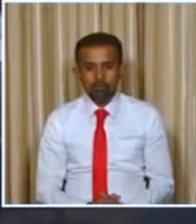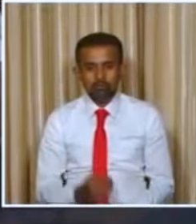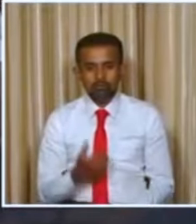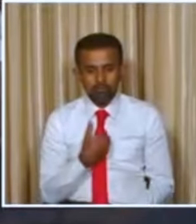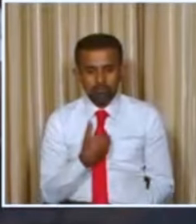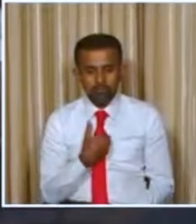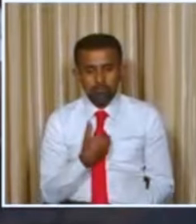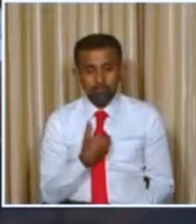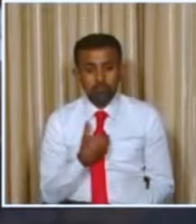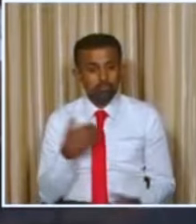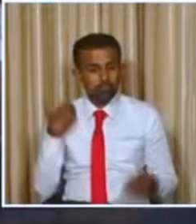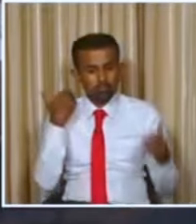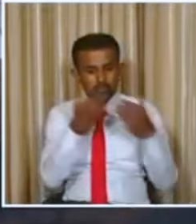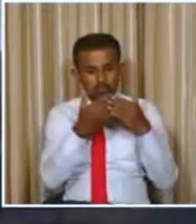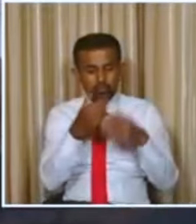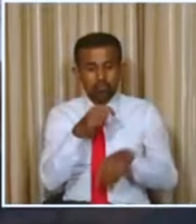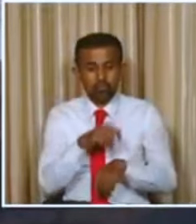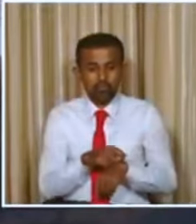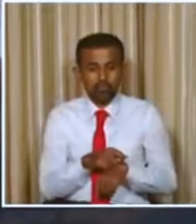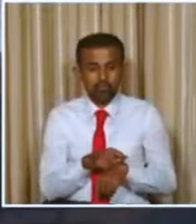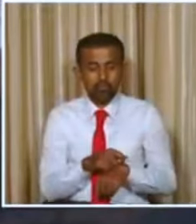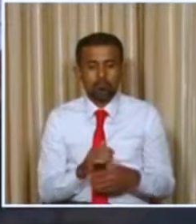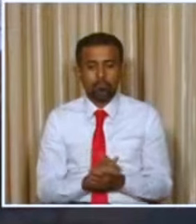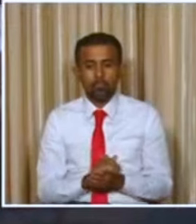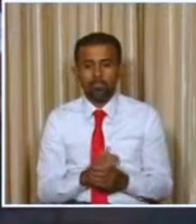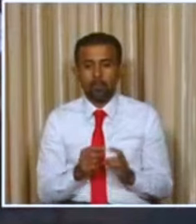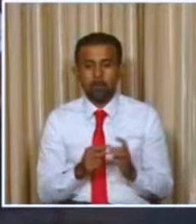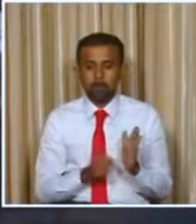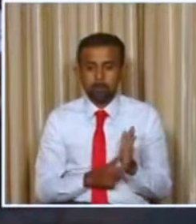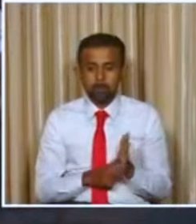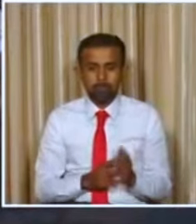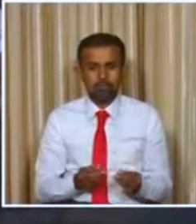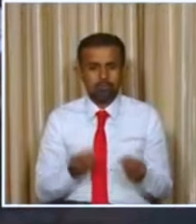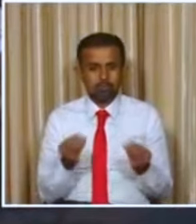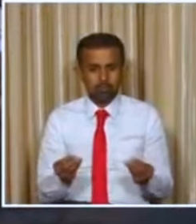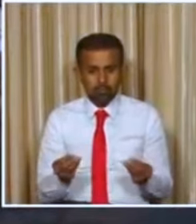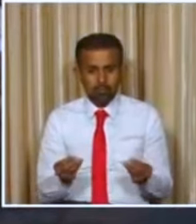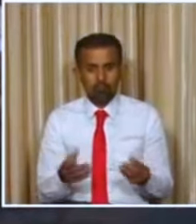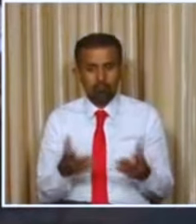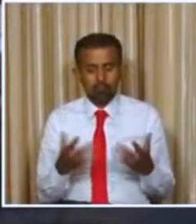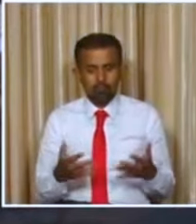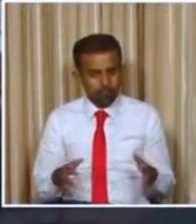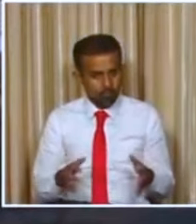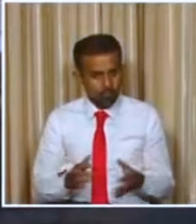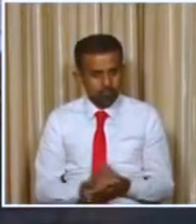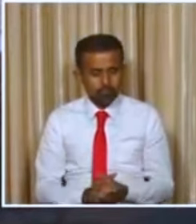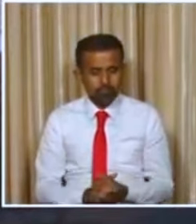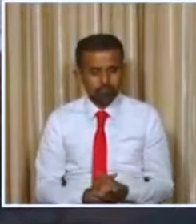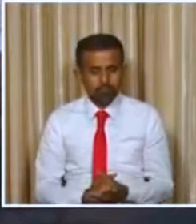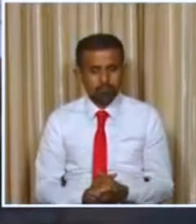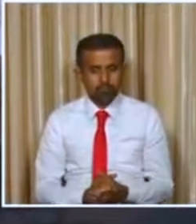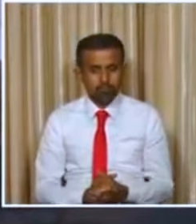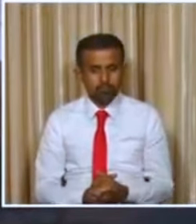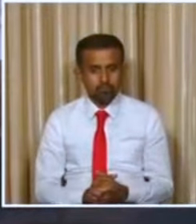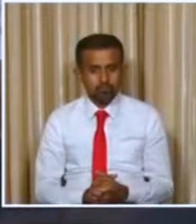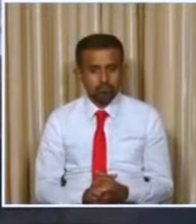உருவாக்கப்படுகின்றது, அவ்வப்போது சட்ட திருத்தங்கள் கொண்டு வரப்படுகின்றது. நாடு ஒரு முன்னேற்ற